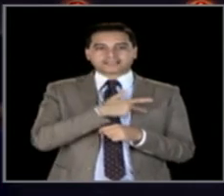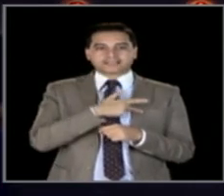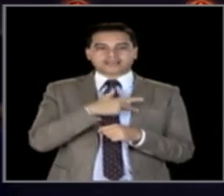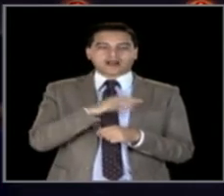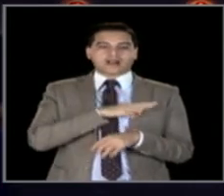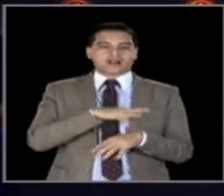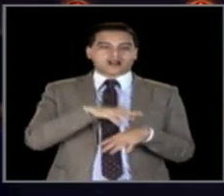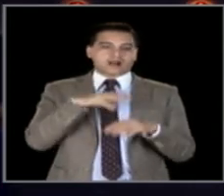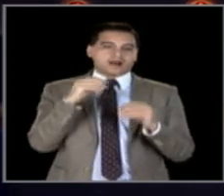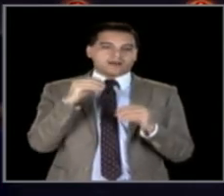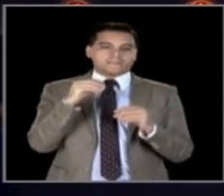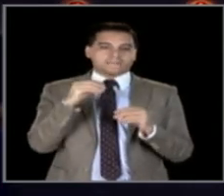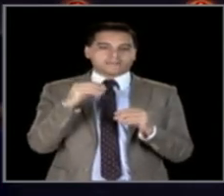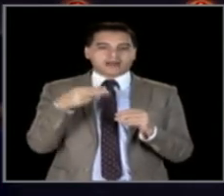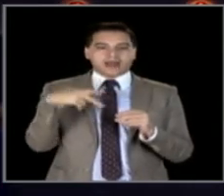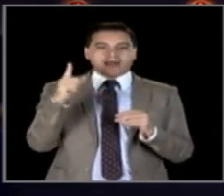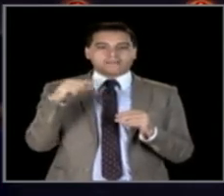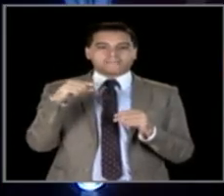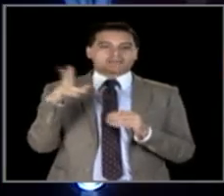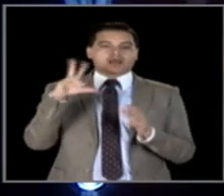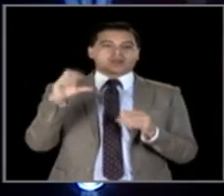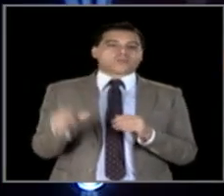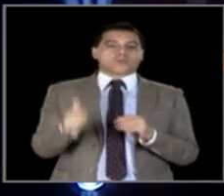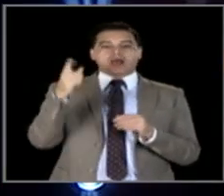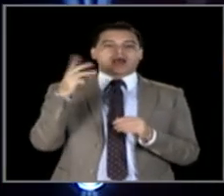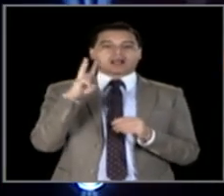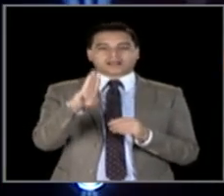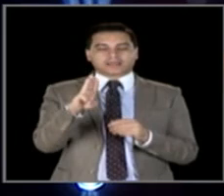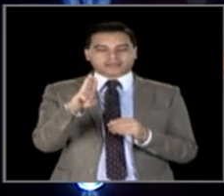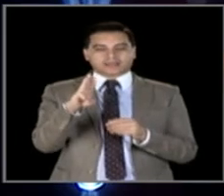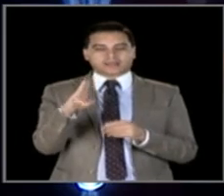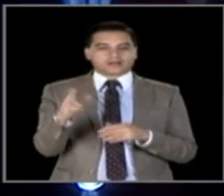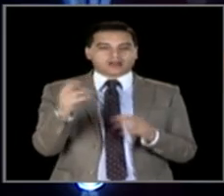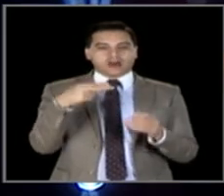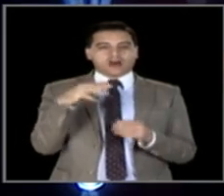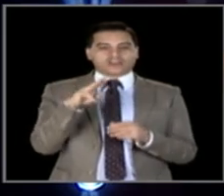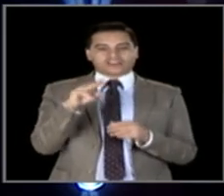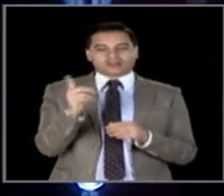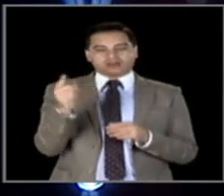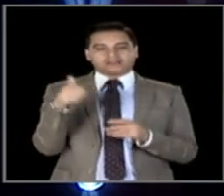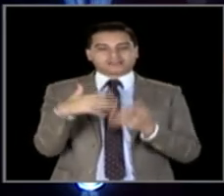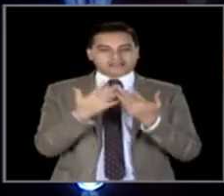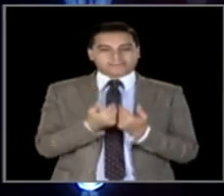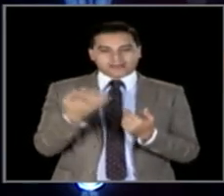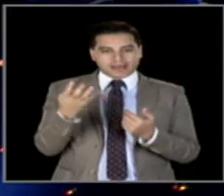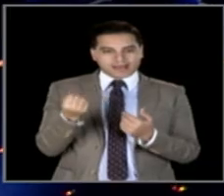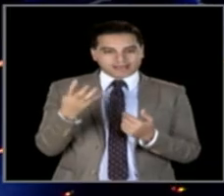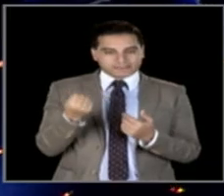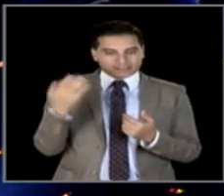الراحل القدير عبد الوارث عصر. برافو عليك يا صبحي. 40 الشهيد أحمد